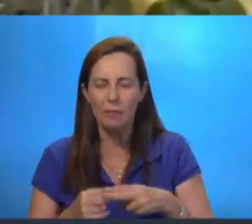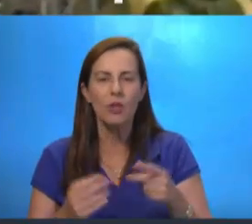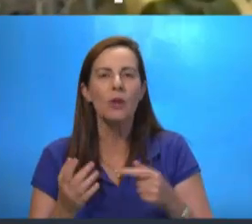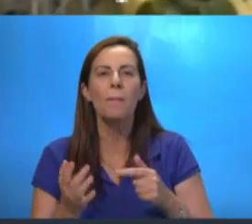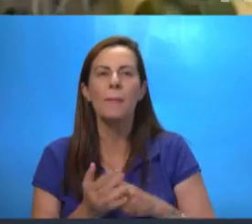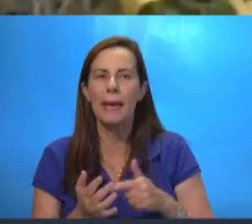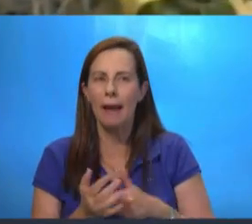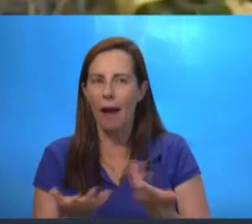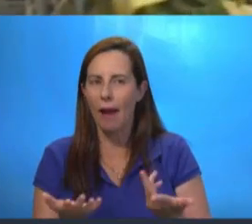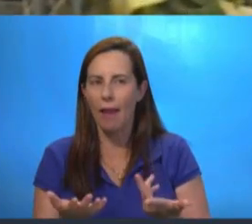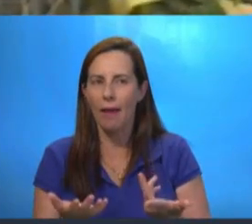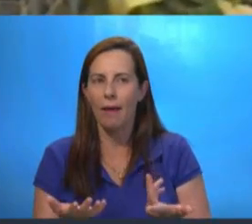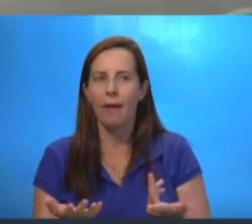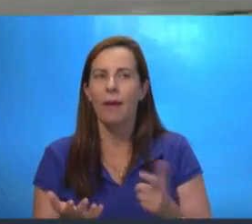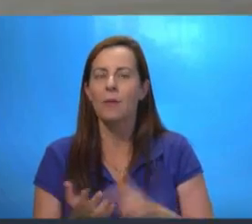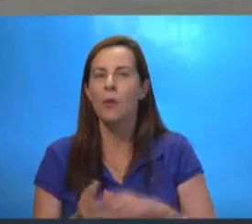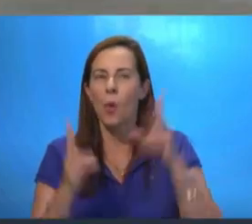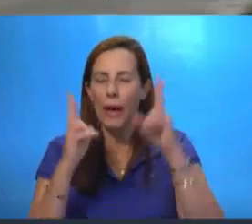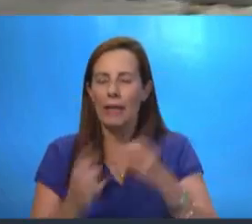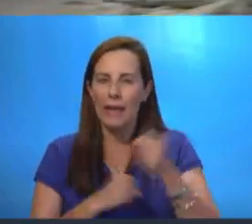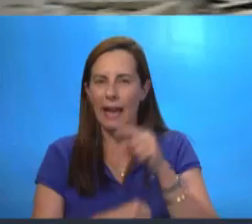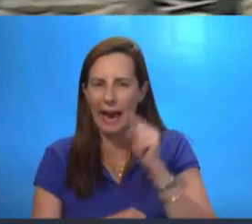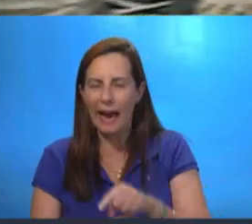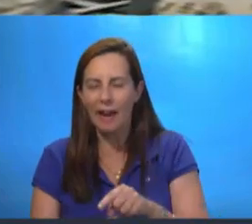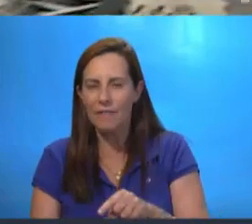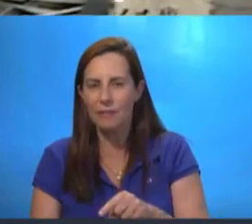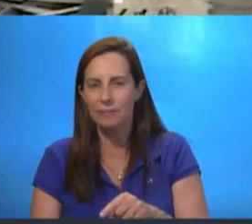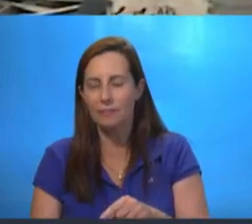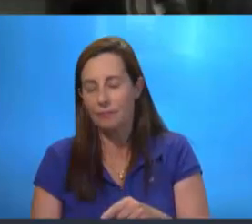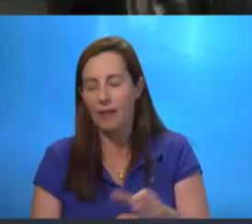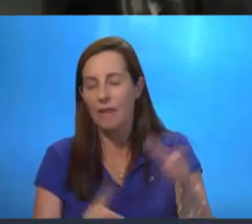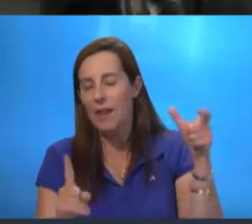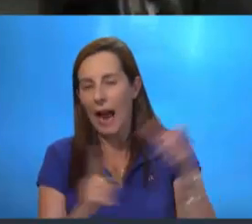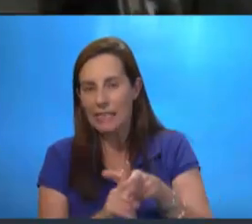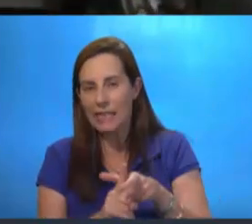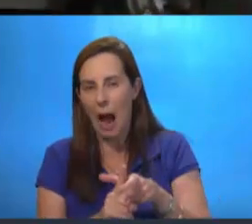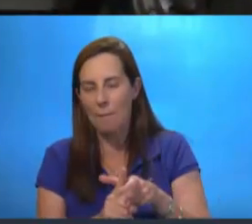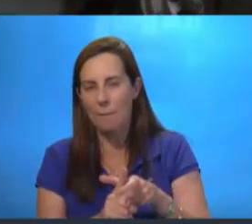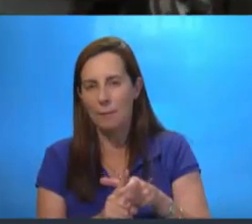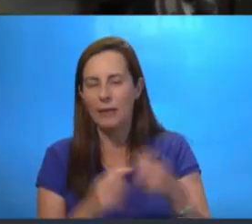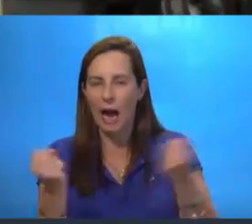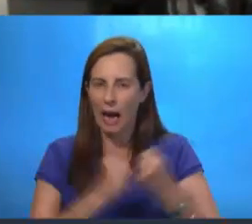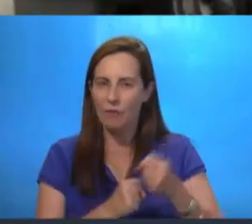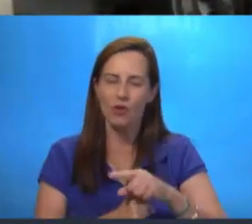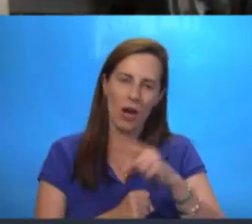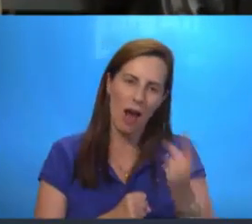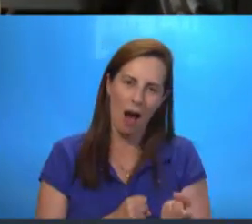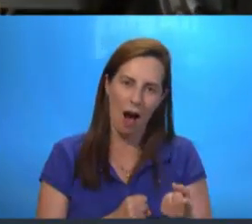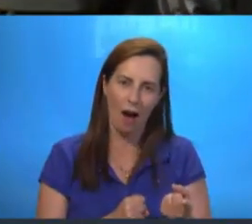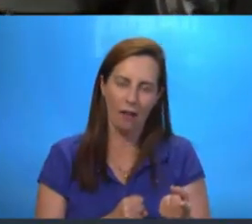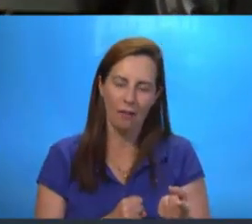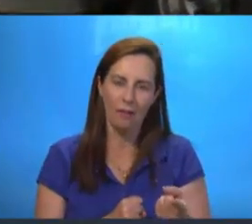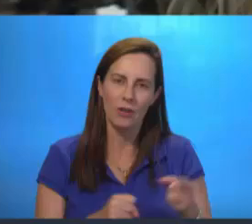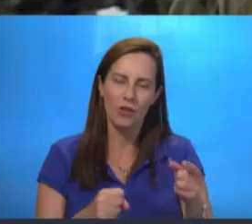כתוצאה מכך שהוא הכנה את רכבו וחסם ככל הנראה את רכבם של